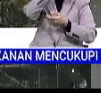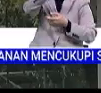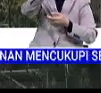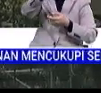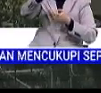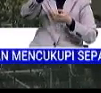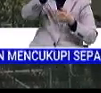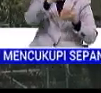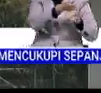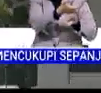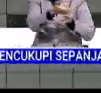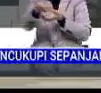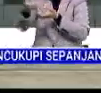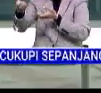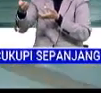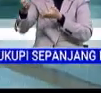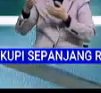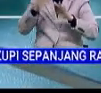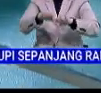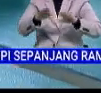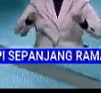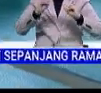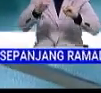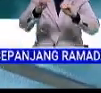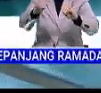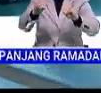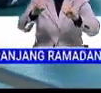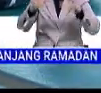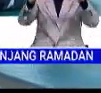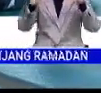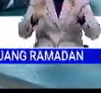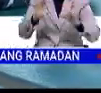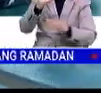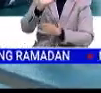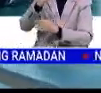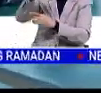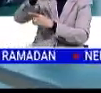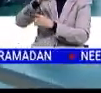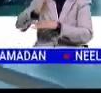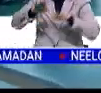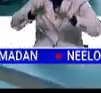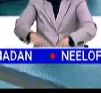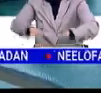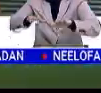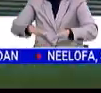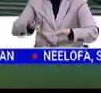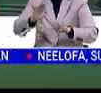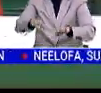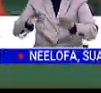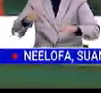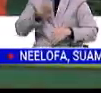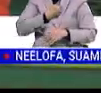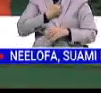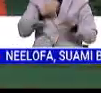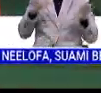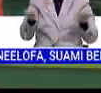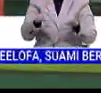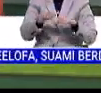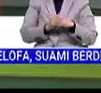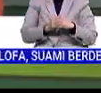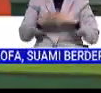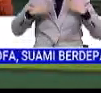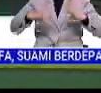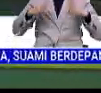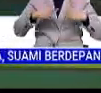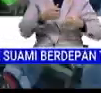Kemudian, anak-anak diajar untuk teknik CPR. Dan diorang buat sendiri CPR tu. Lepas tu pakai baju